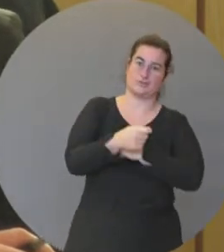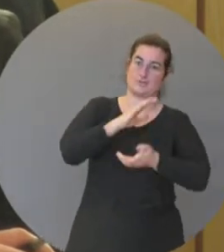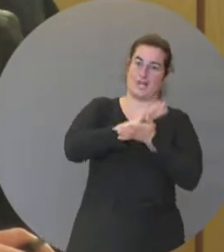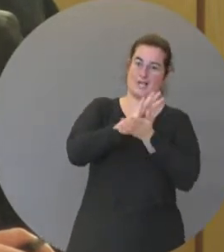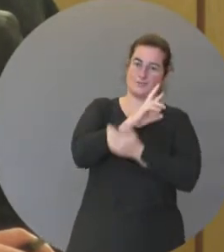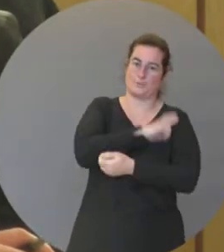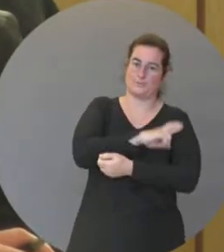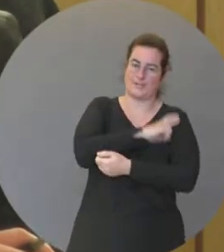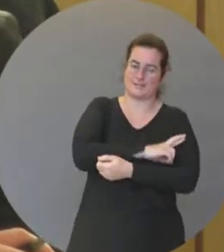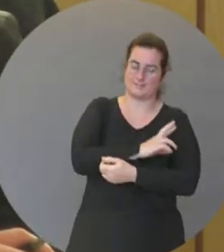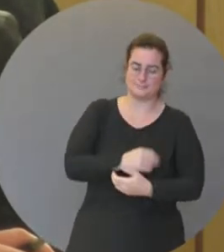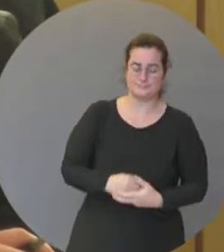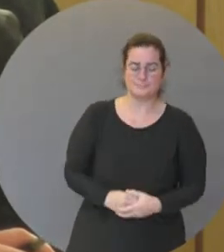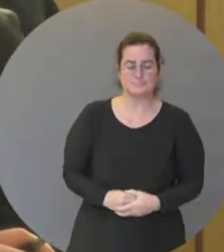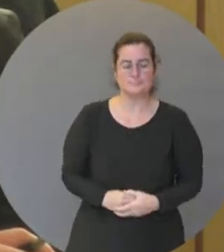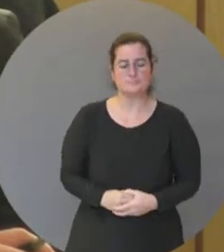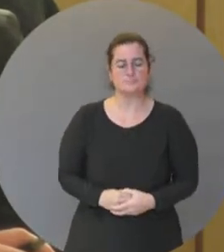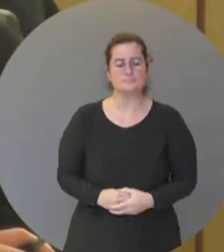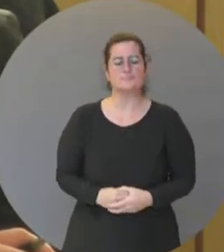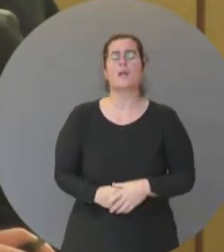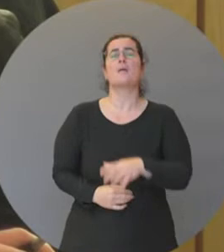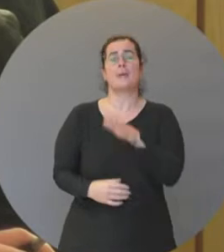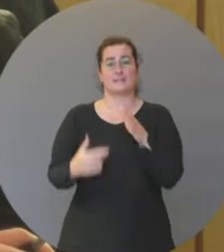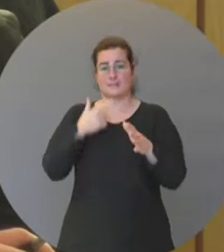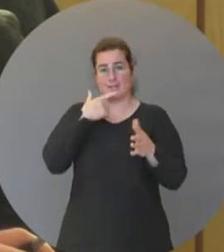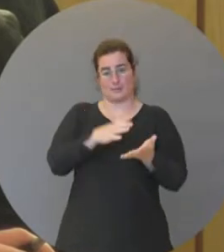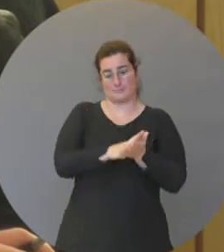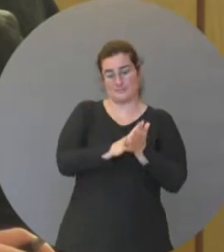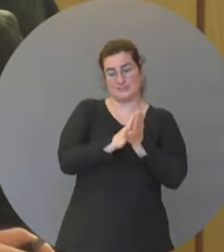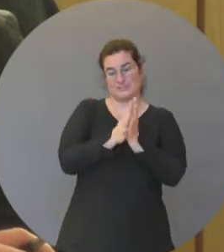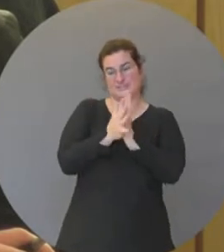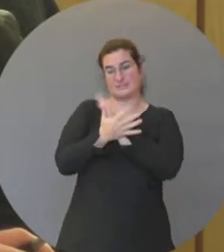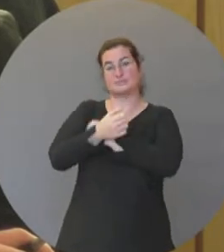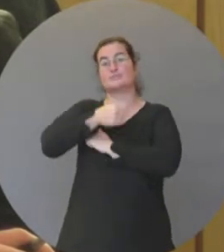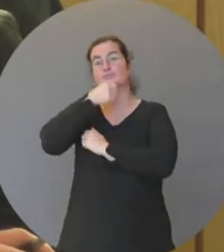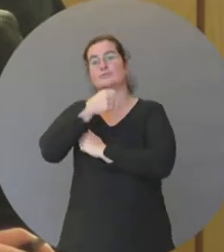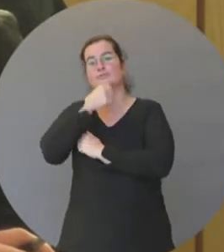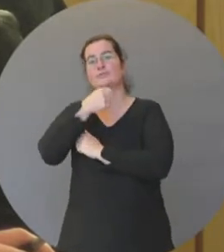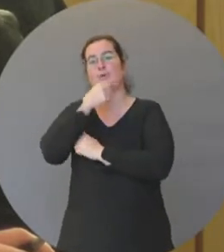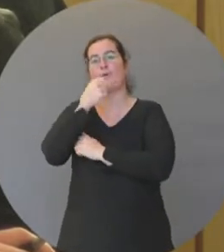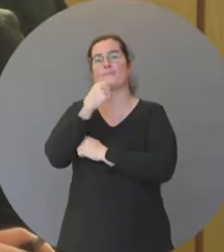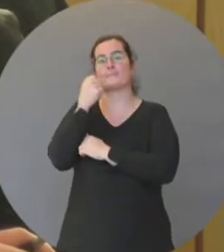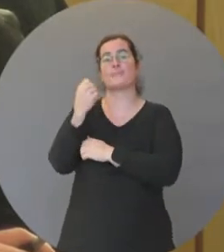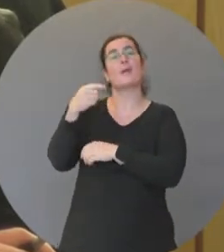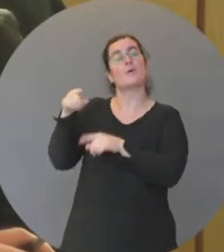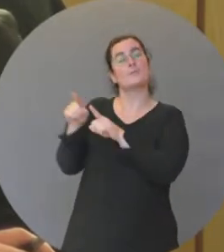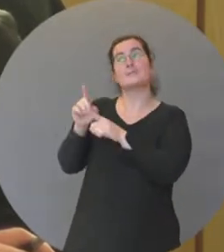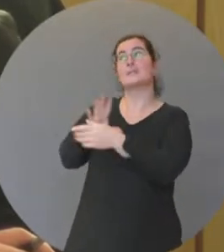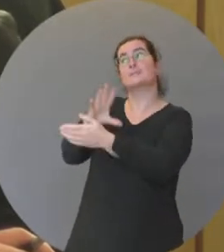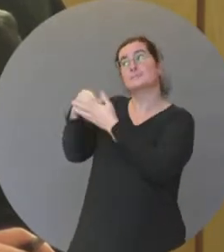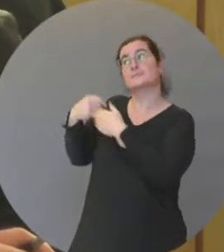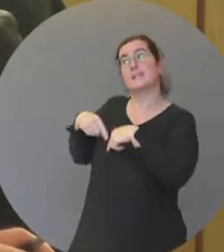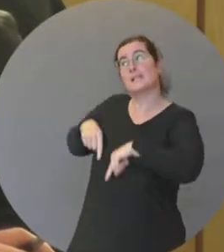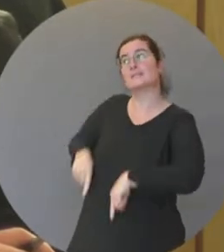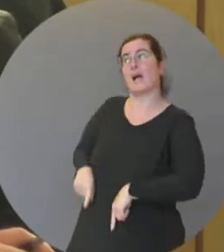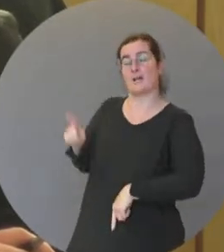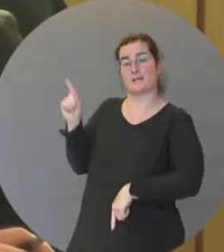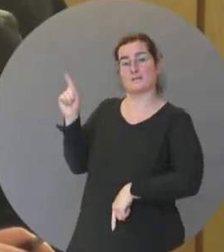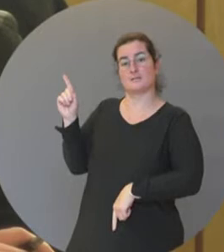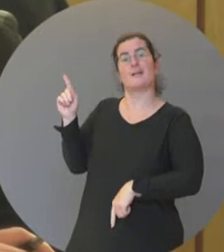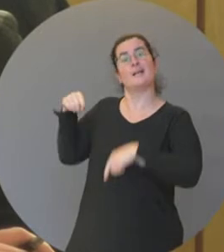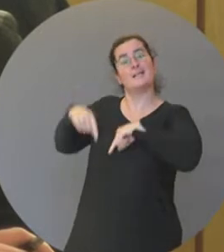cet enjeu national qui doit aussi être pris en compte par l'État dans son rôle d'État